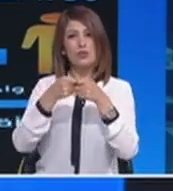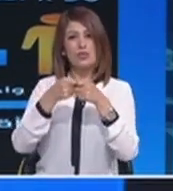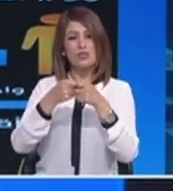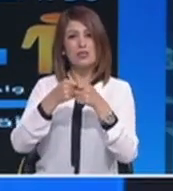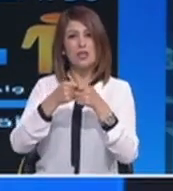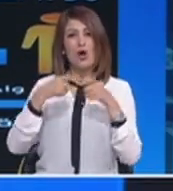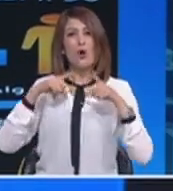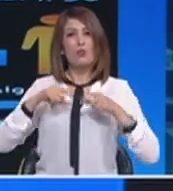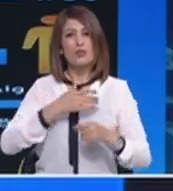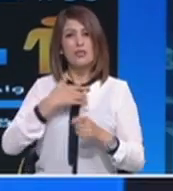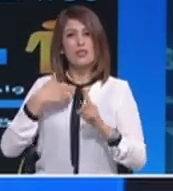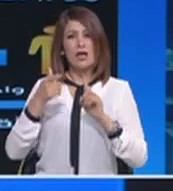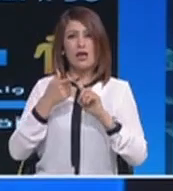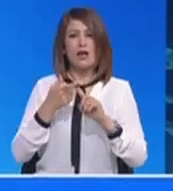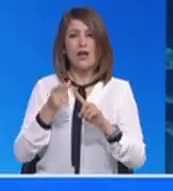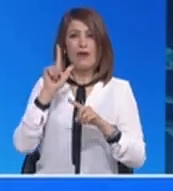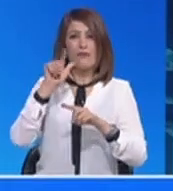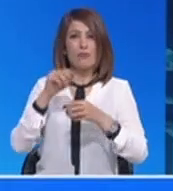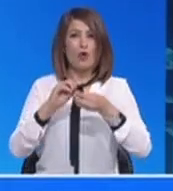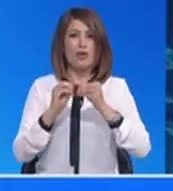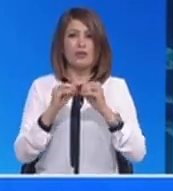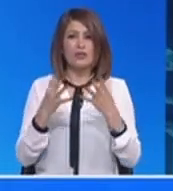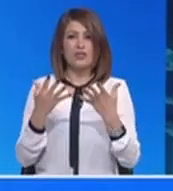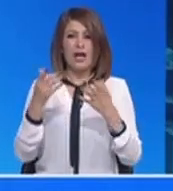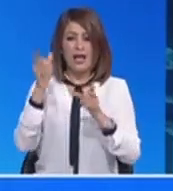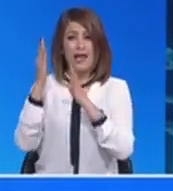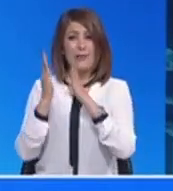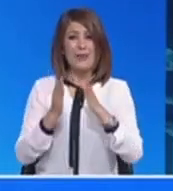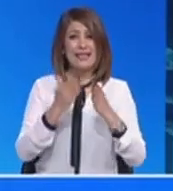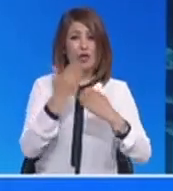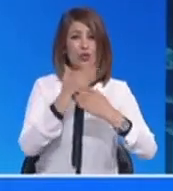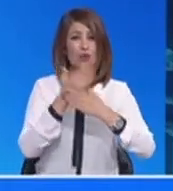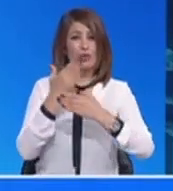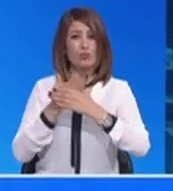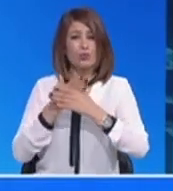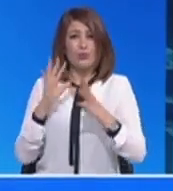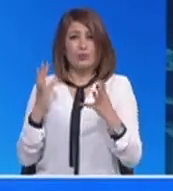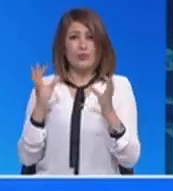فيها حتى ال المساله اللي موجوده في المكان مبدئيا